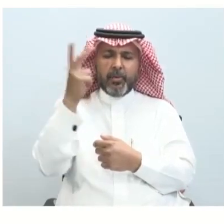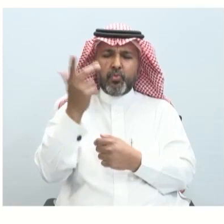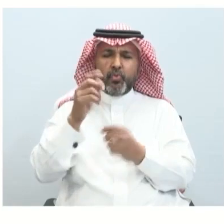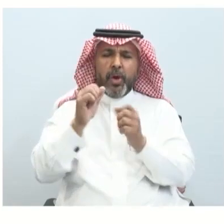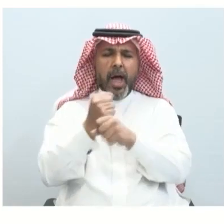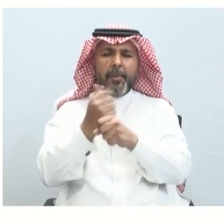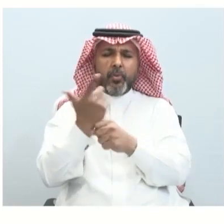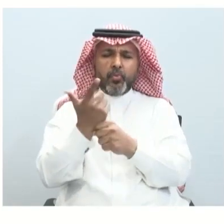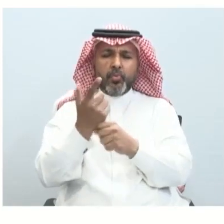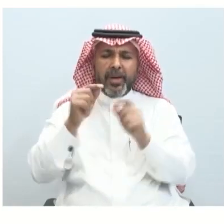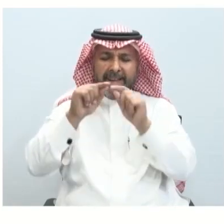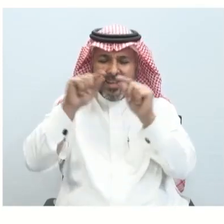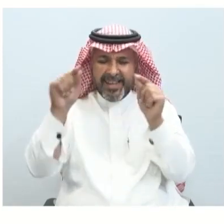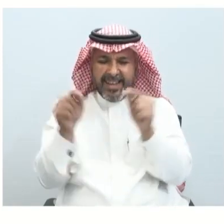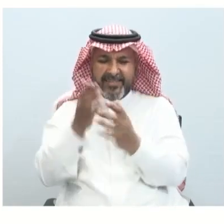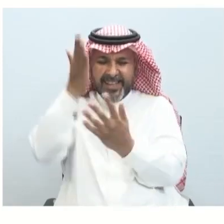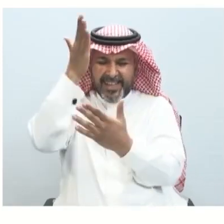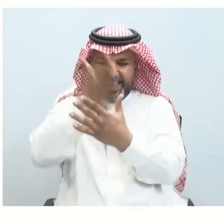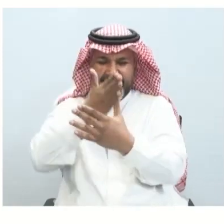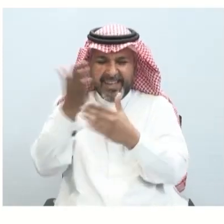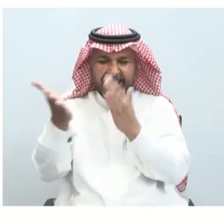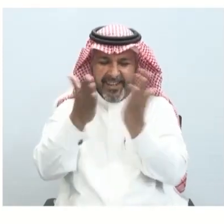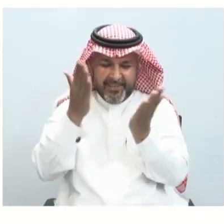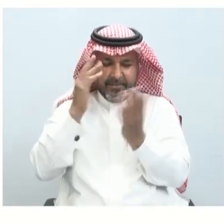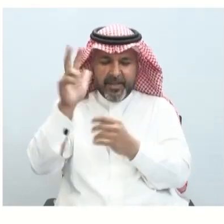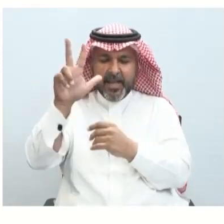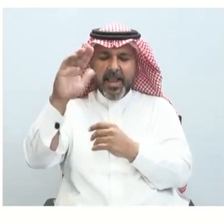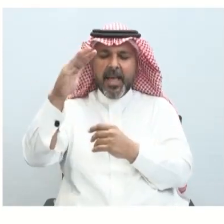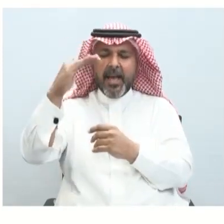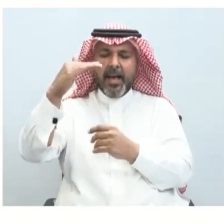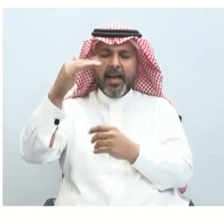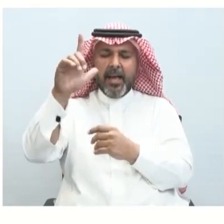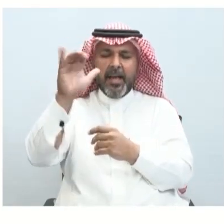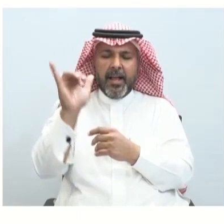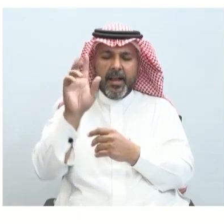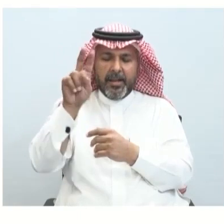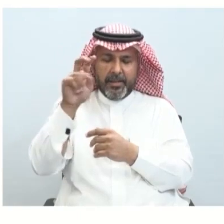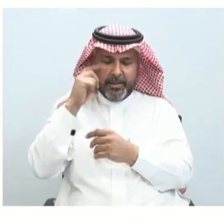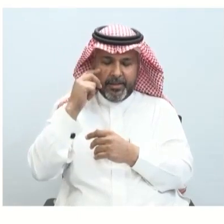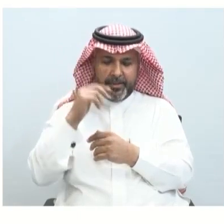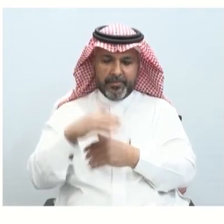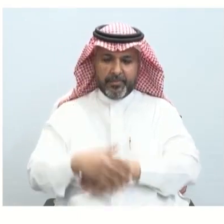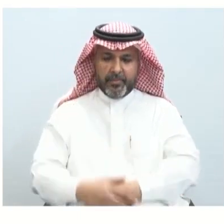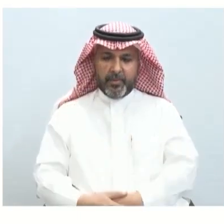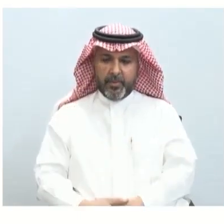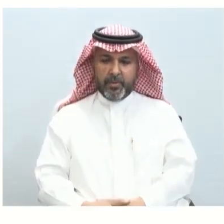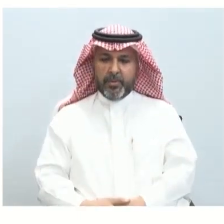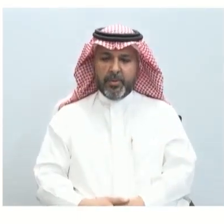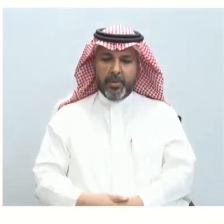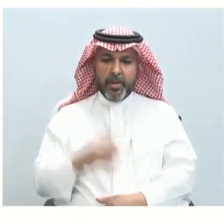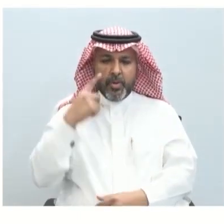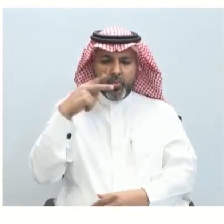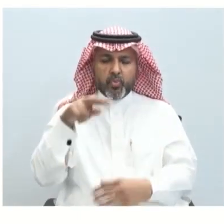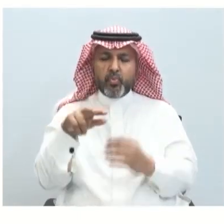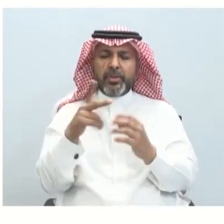الخليه ما المواد التي تشكل مجموعه الانزيم البروتين الحلقي وانزيم المسفر او ما نسميه بالسي ديكي والتي